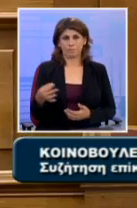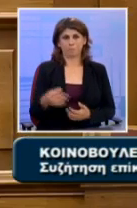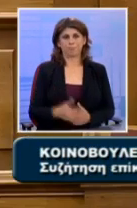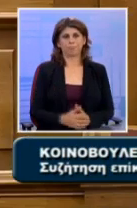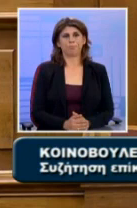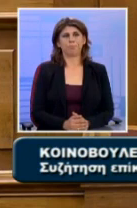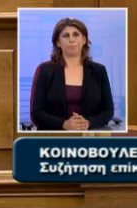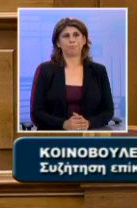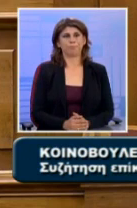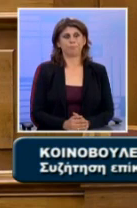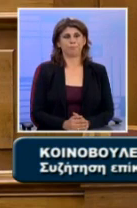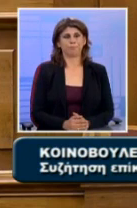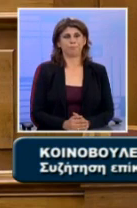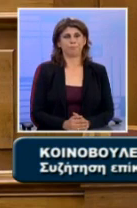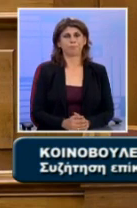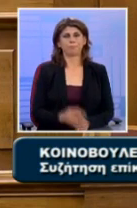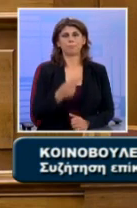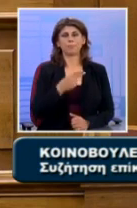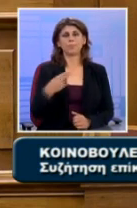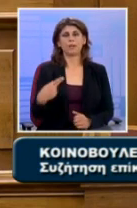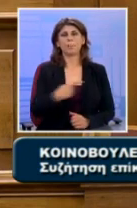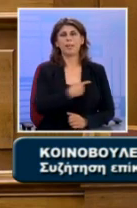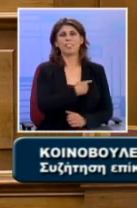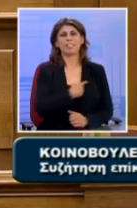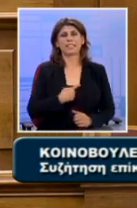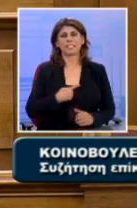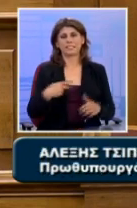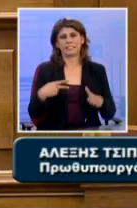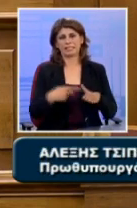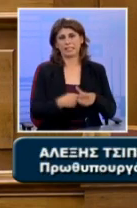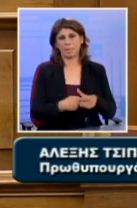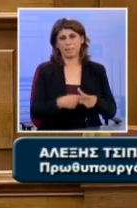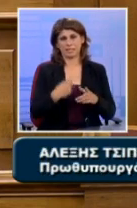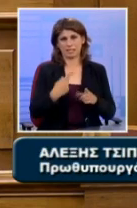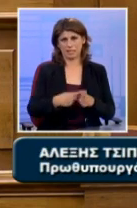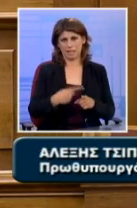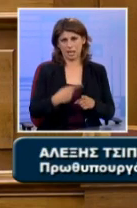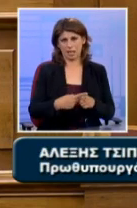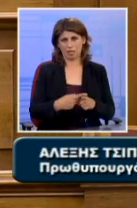στο θέμα του διοικητή της Τράπεζας Ελλάδος.